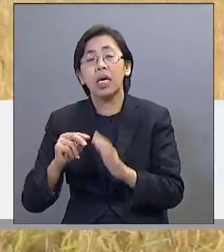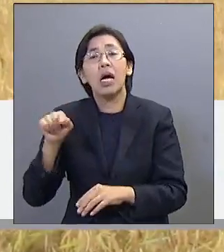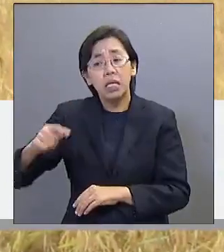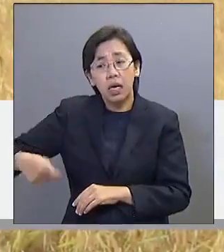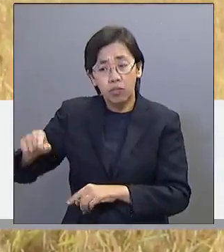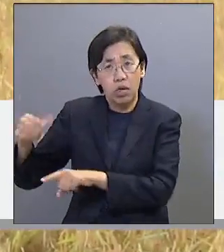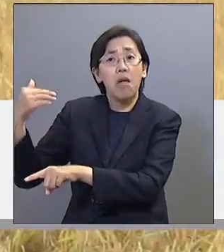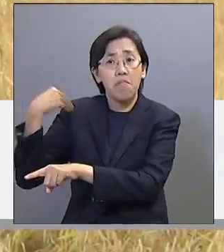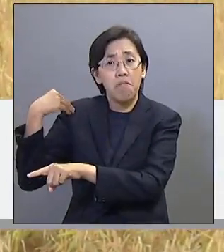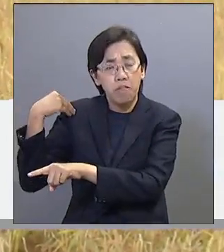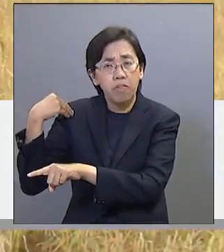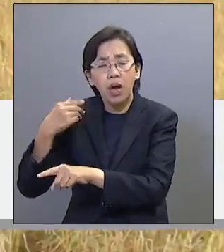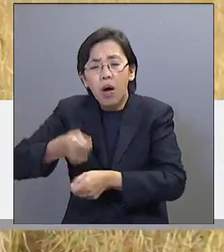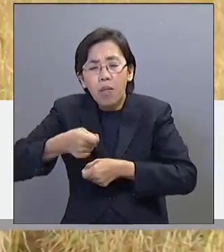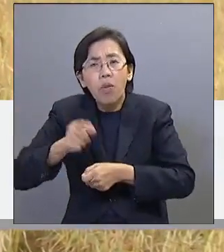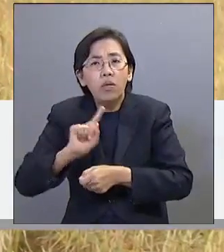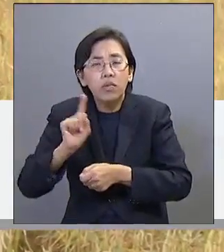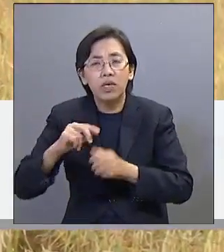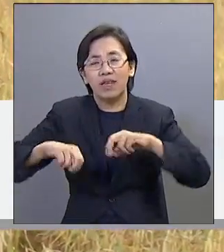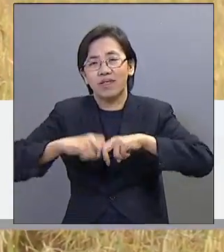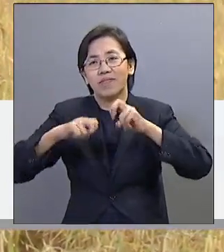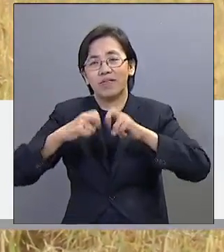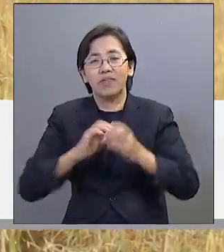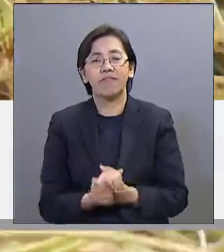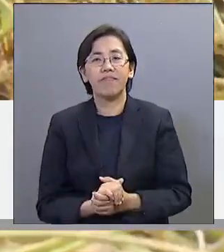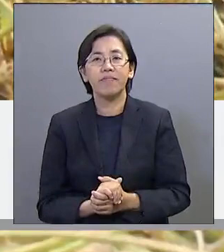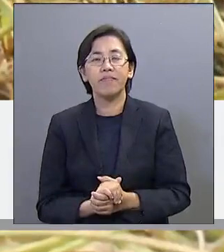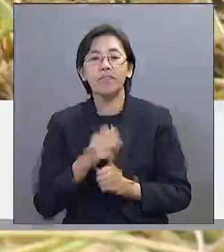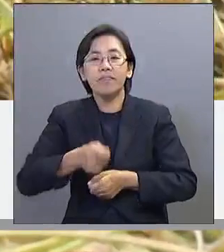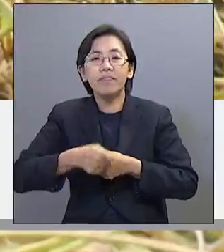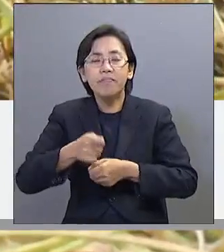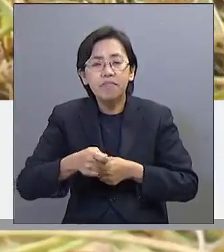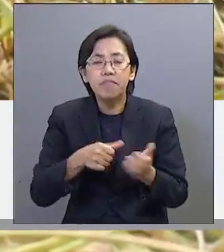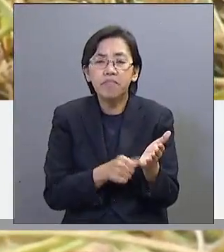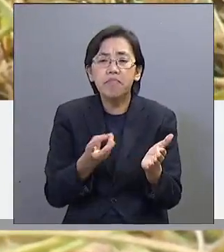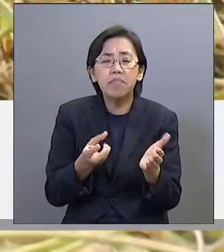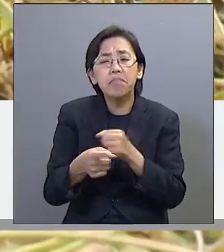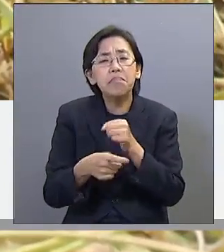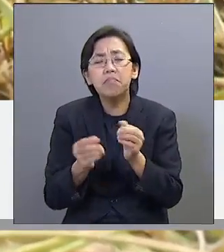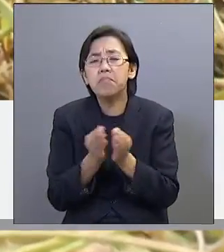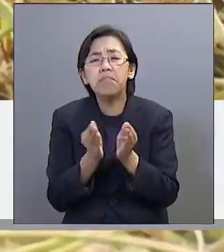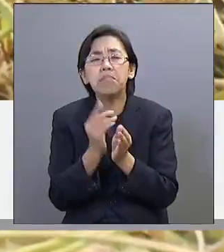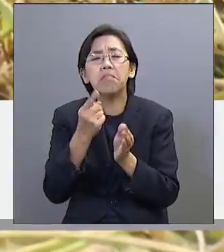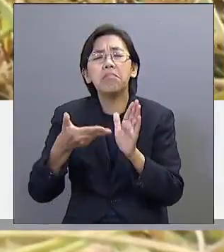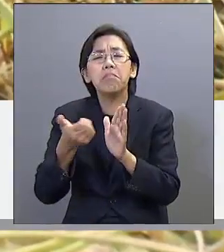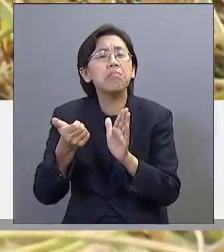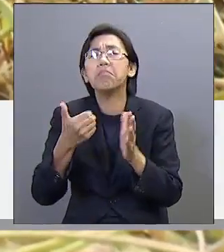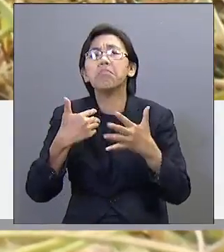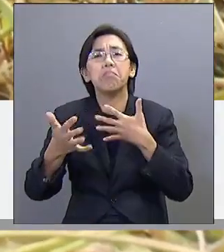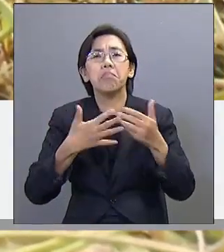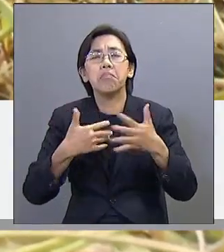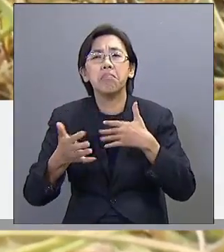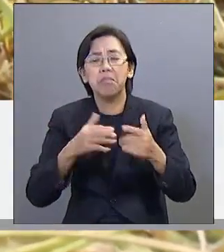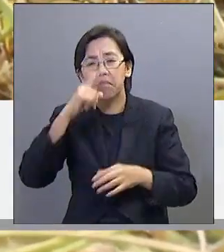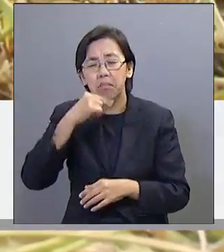เช่นเดียวกันแต่ก็ปลูกอยู่ในจังหวัดสุรินทร์นะคะดังนั้นเกษตรกรเขาไม่เครียดกับ 1คะแนนที่หายไปที่ทำให้